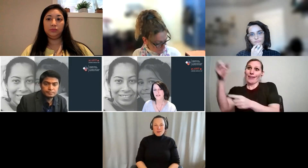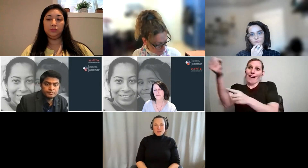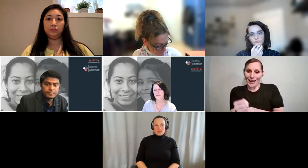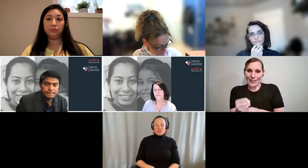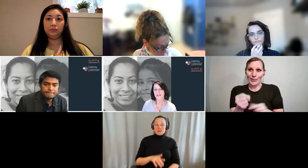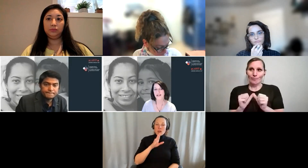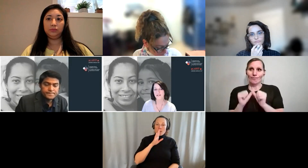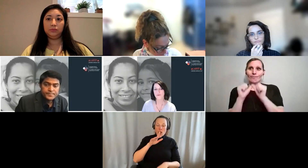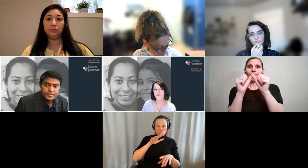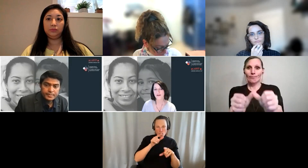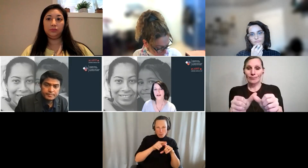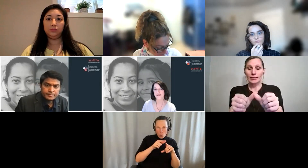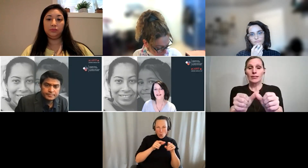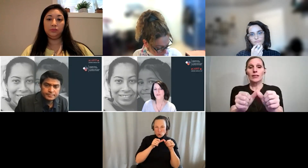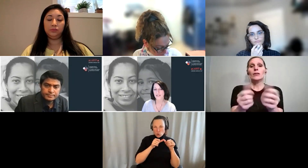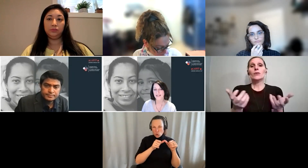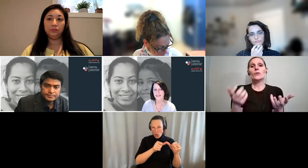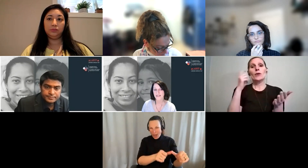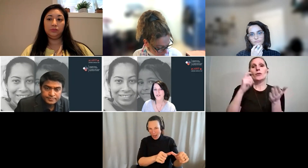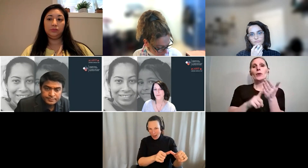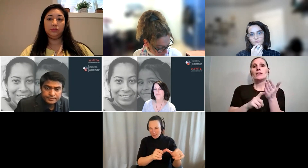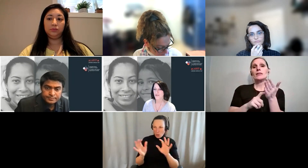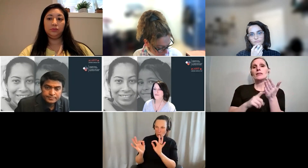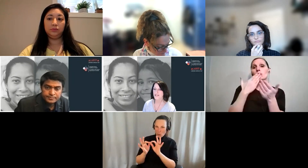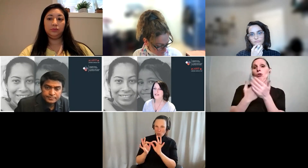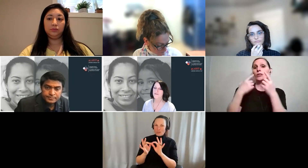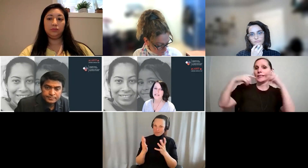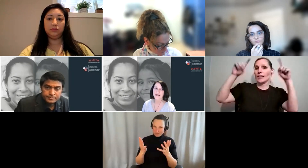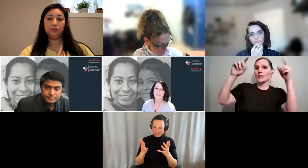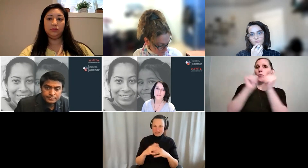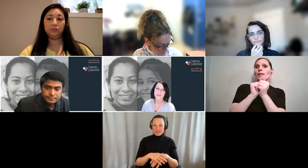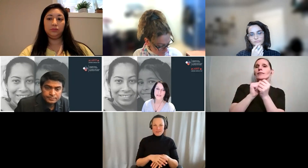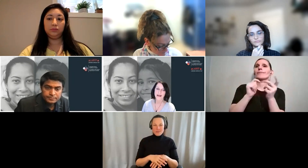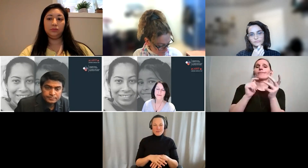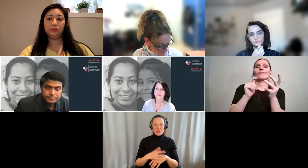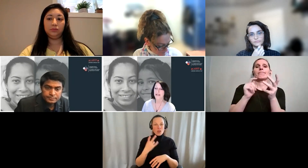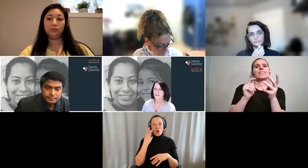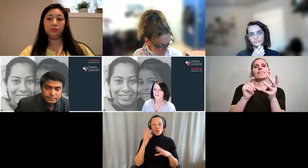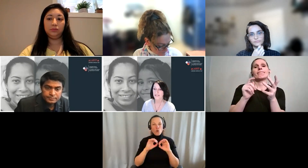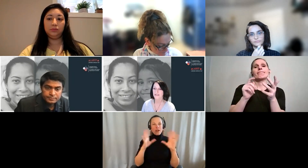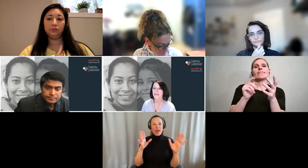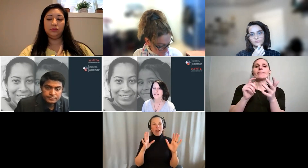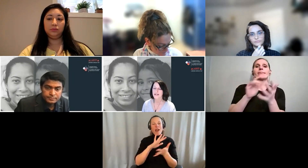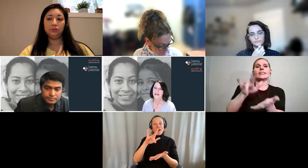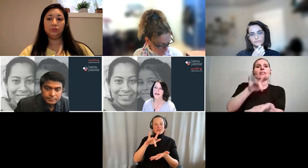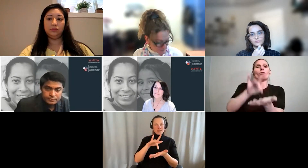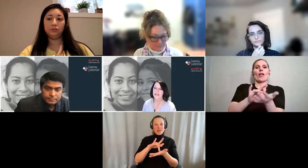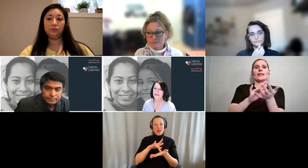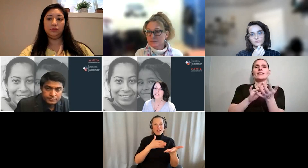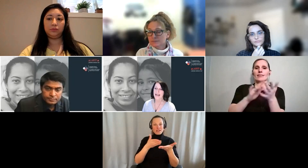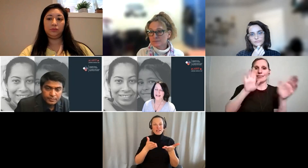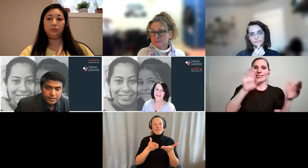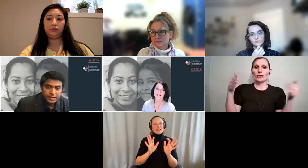coût, donc, on a vu du succès avec des services d'interprétation centralisés pour le champ